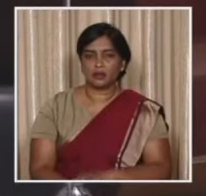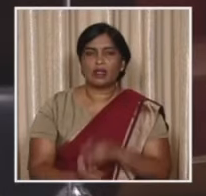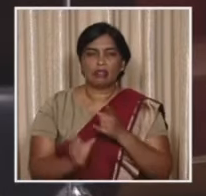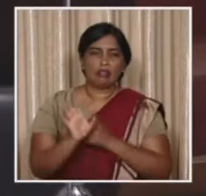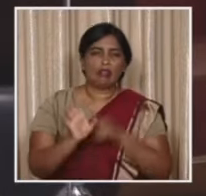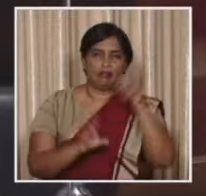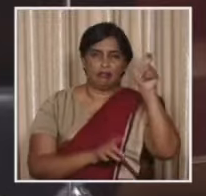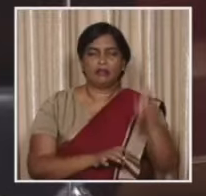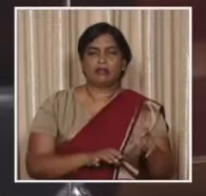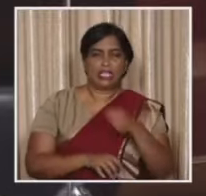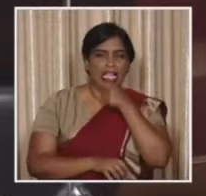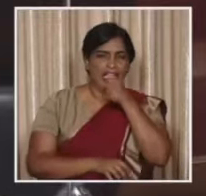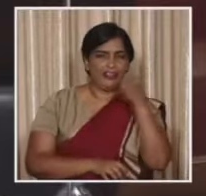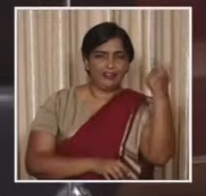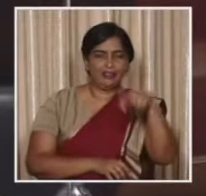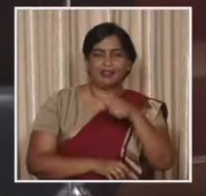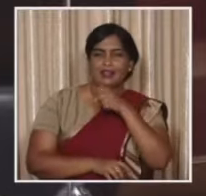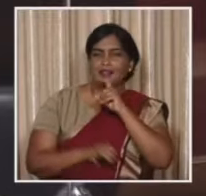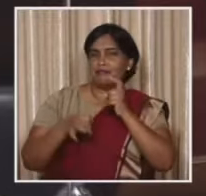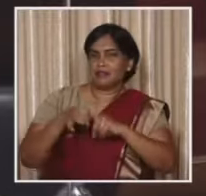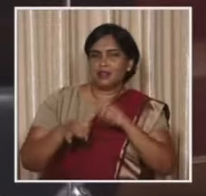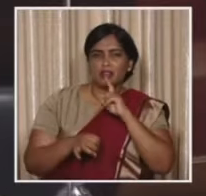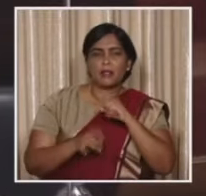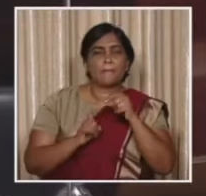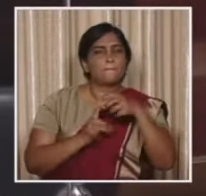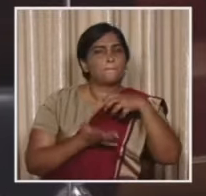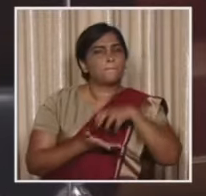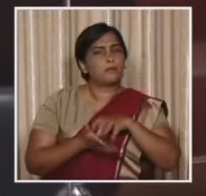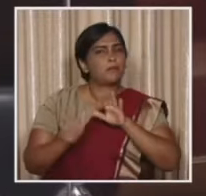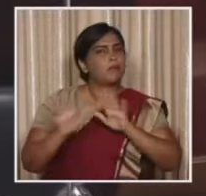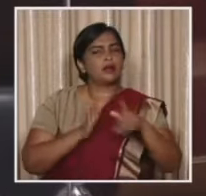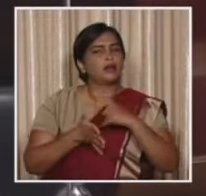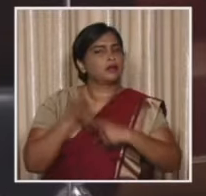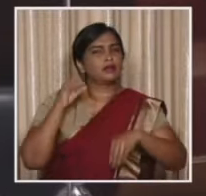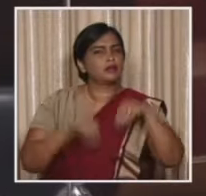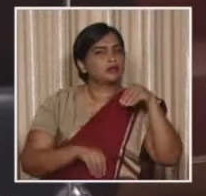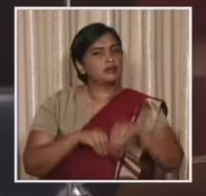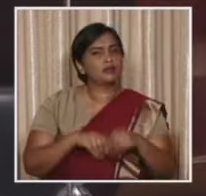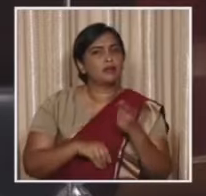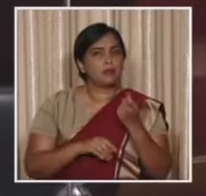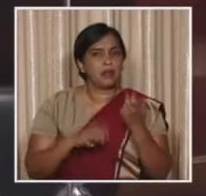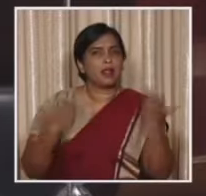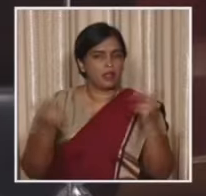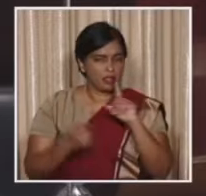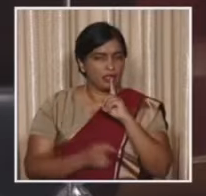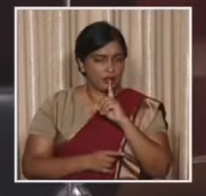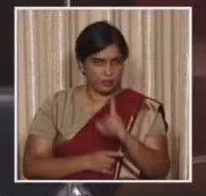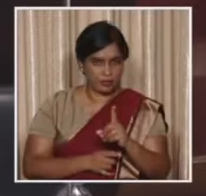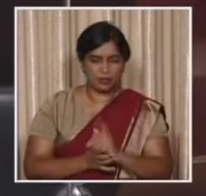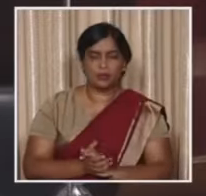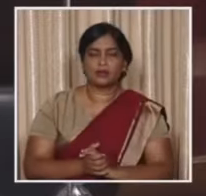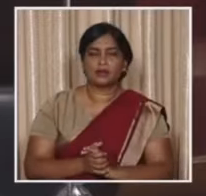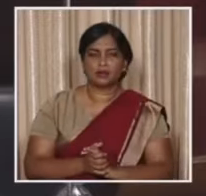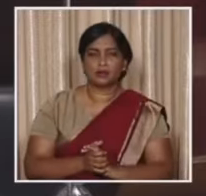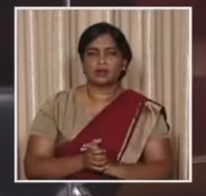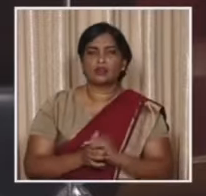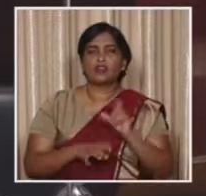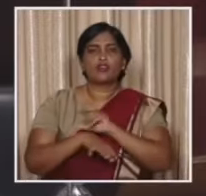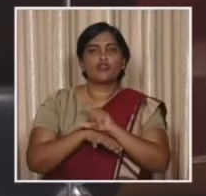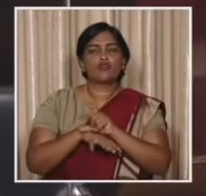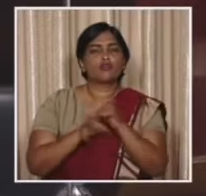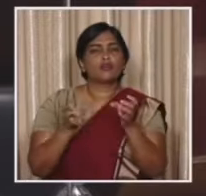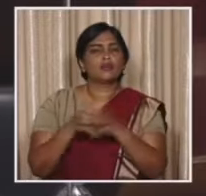තරුණෙක්, ඒ ඉන්දියුකට තරුණ, දැන් පළාත් පාලන මැතිවරණය තියන්න ගියාම සල්ලි නෑ කිව්වා. මොකද්ද කොමිෂම